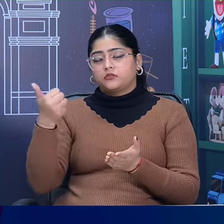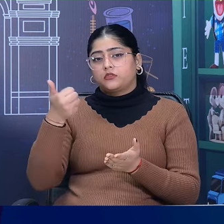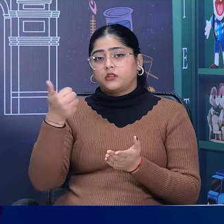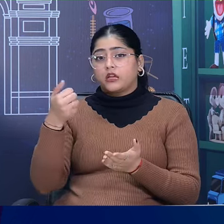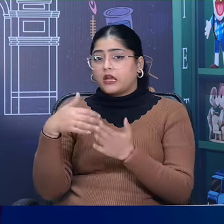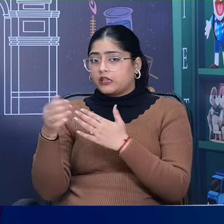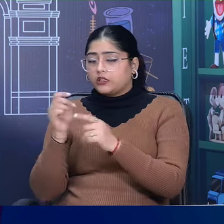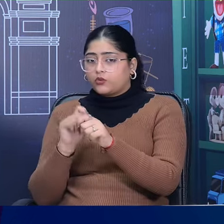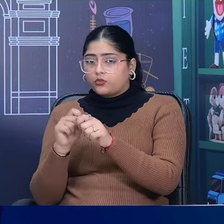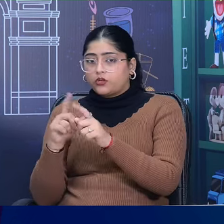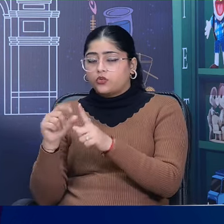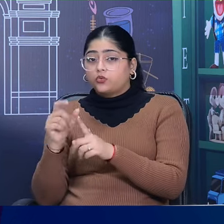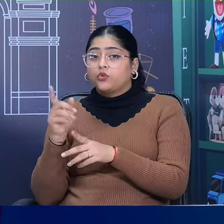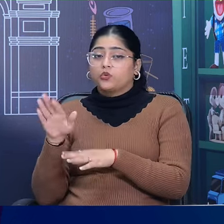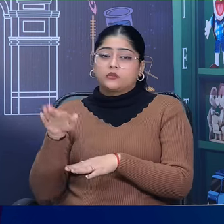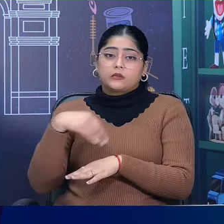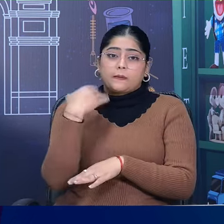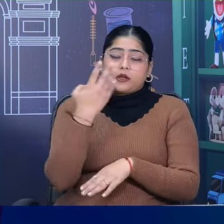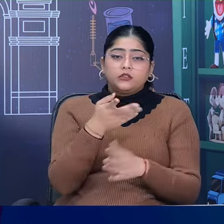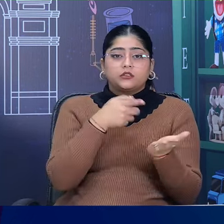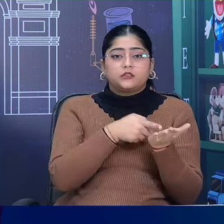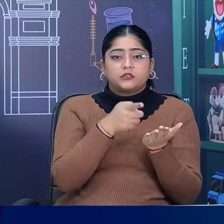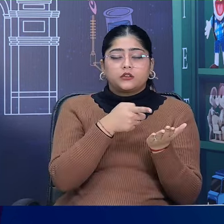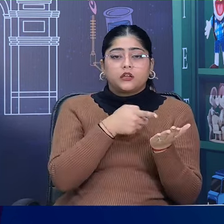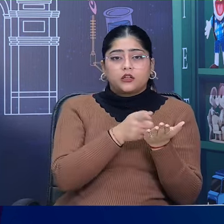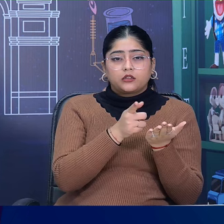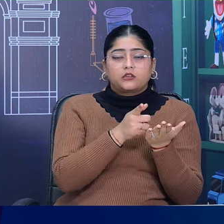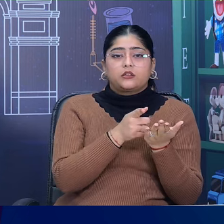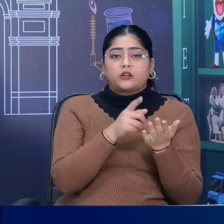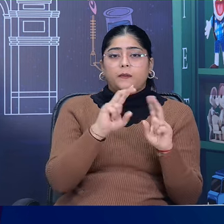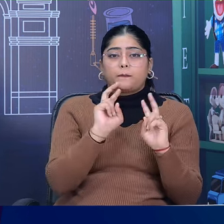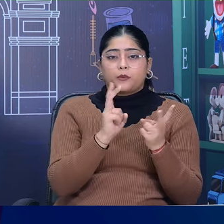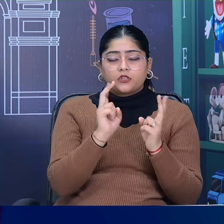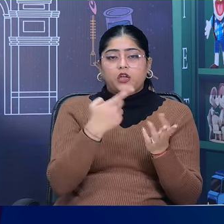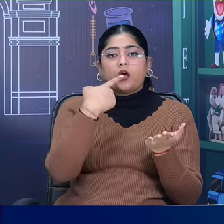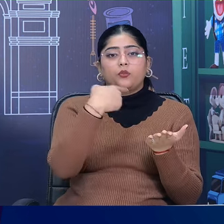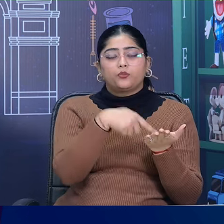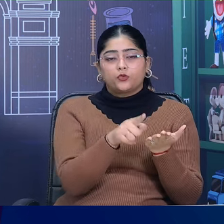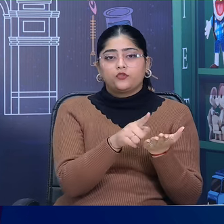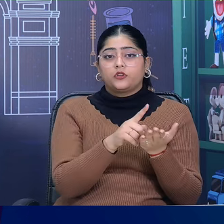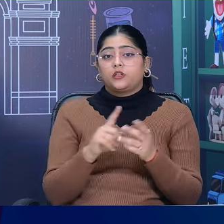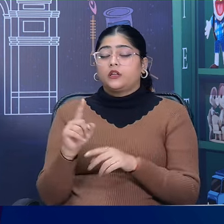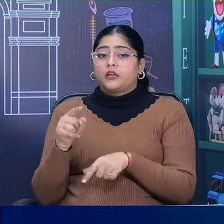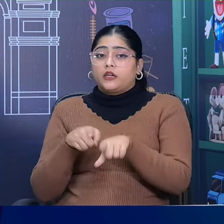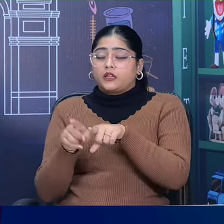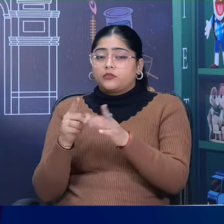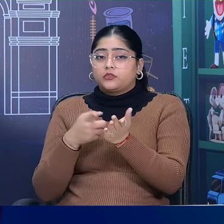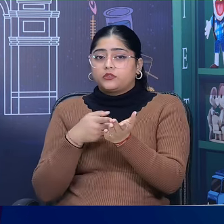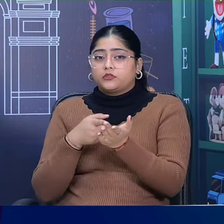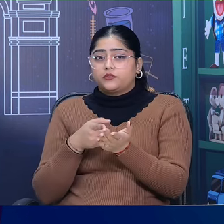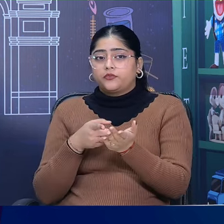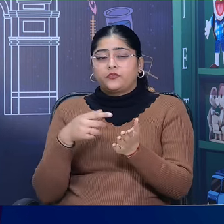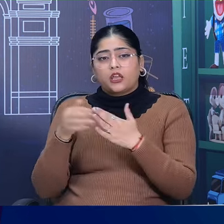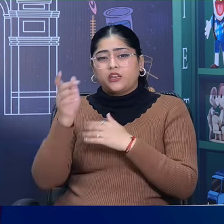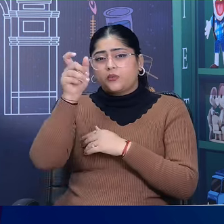करती है जैसा कि आपने पूछा था कि अगर कोई आम व्यक्ति कुछ करवाना चाहे तो ग्राम सभा में उसका डिस्कशन होगा जी अगर ग्राम